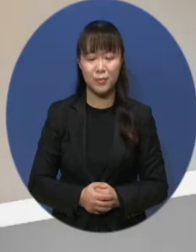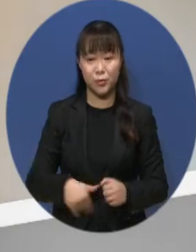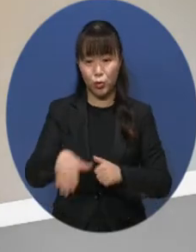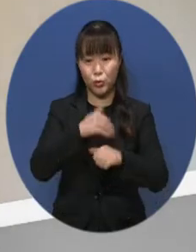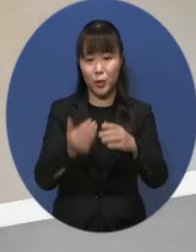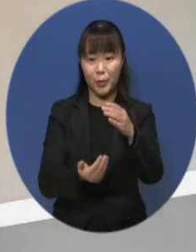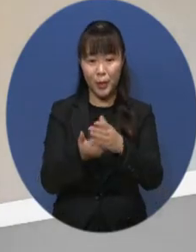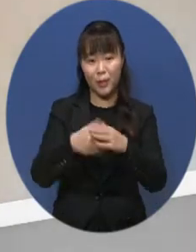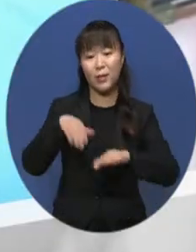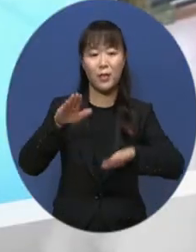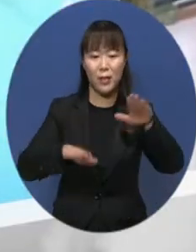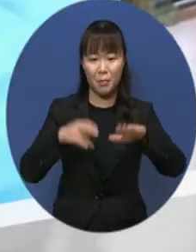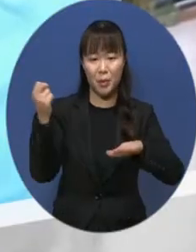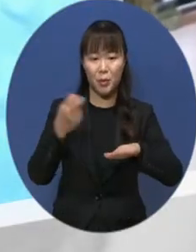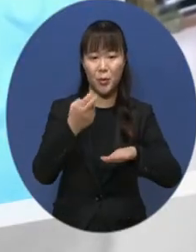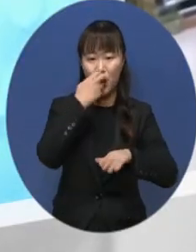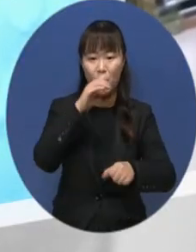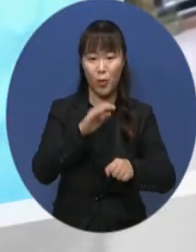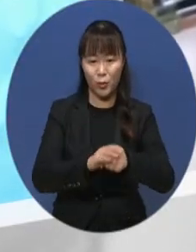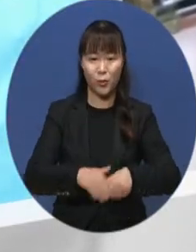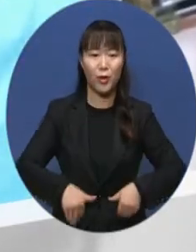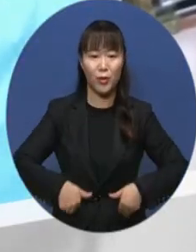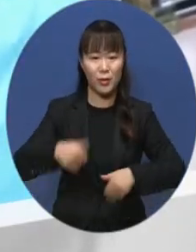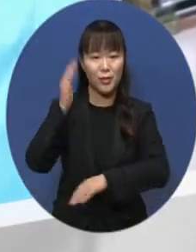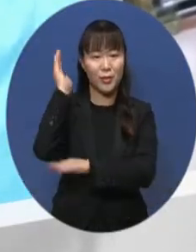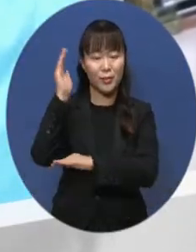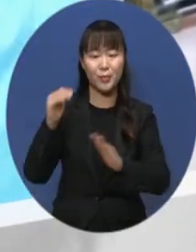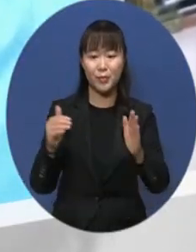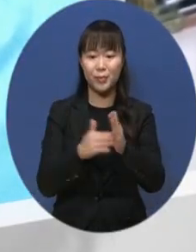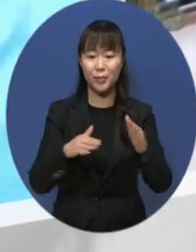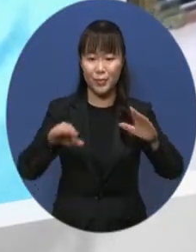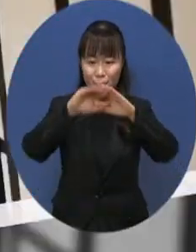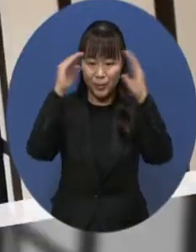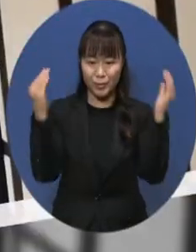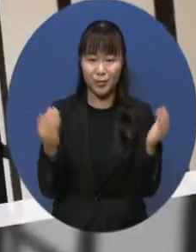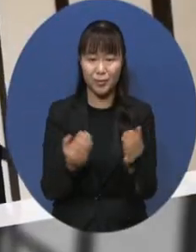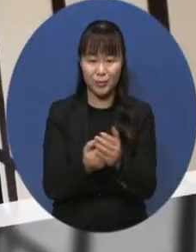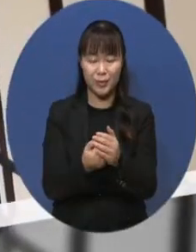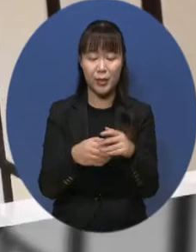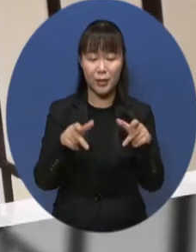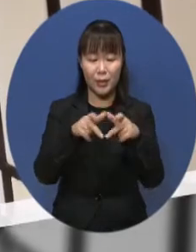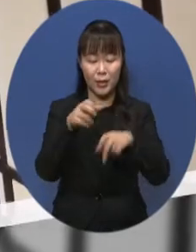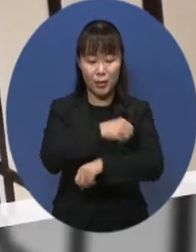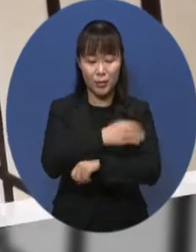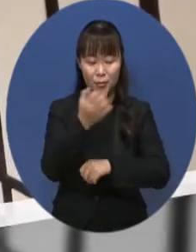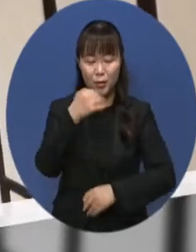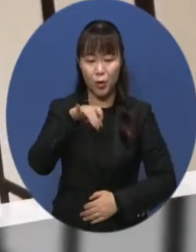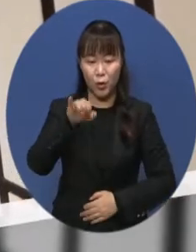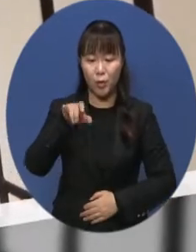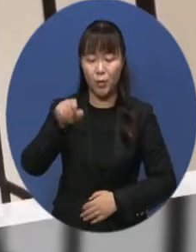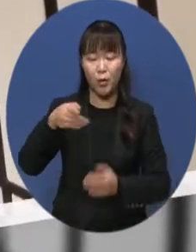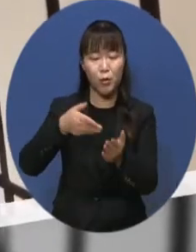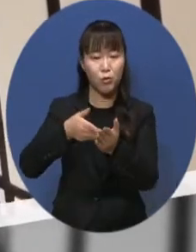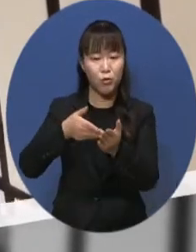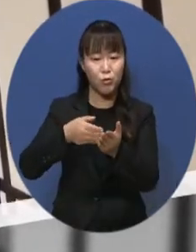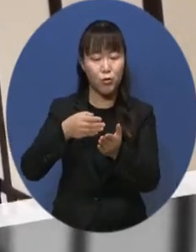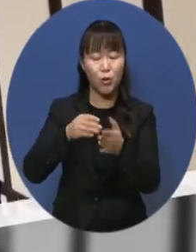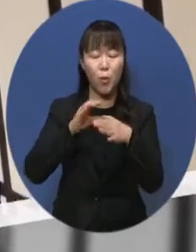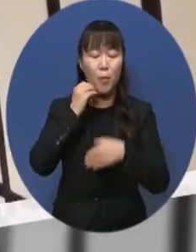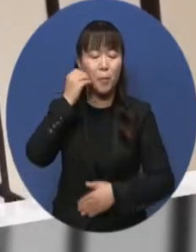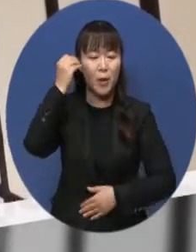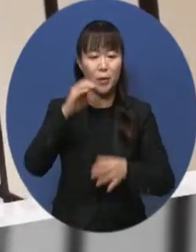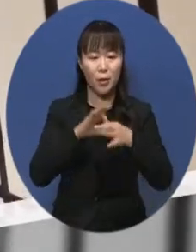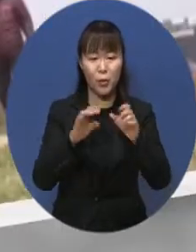우리 주변에서 일어나는 불공정한 사례부터 억울한 사연, 따뜻한 미담까지 장애인신문과